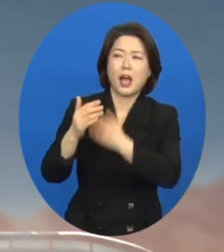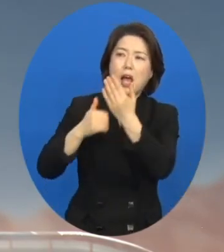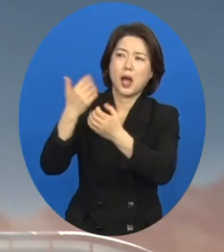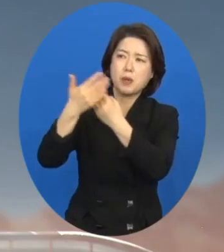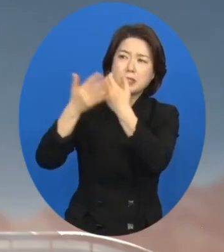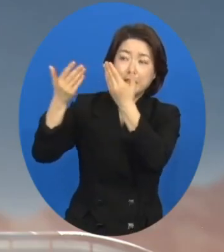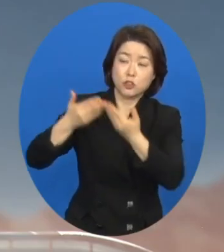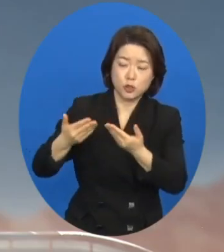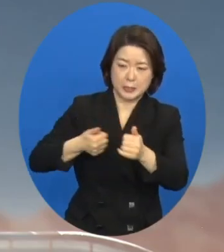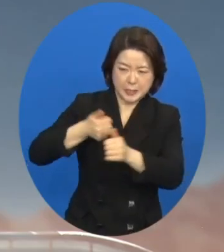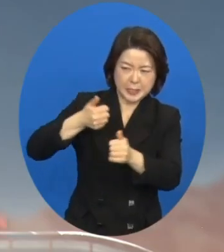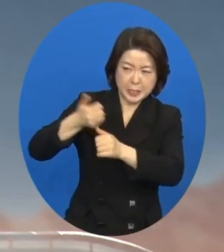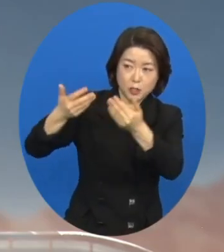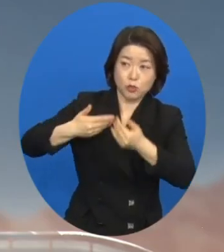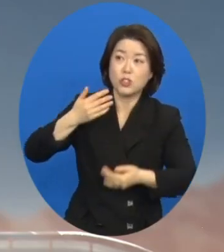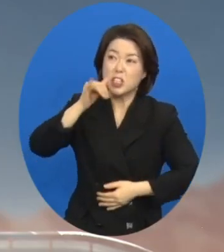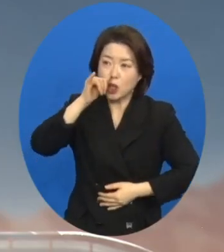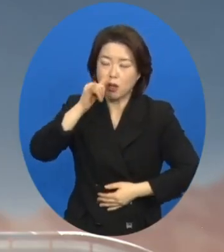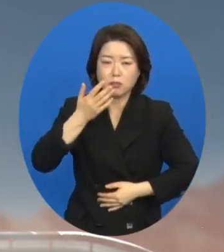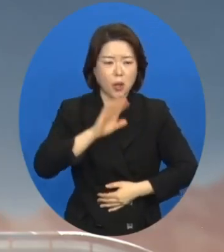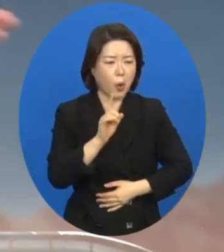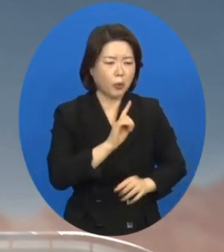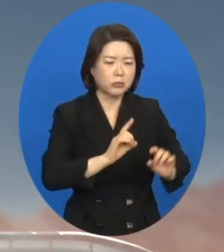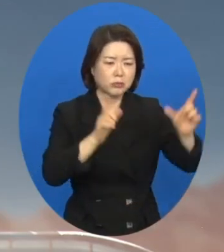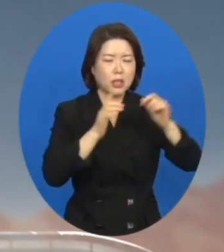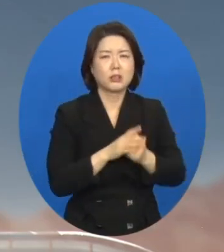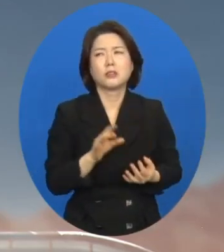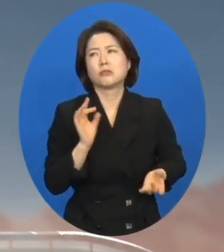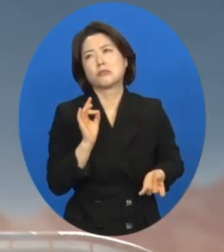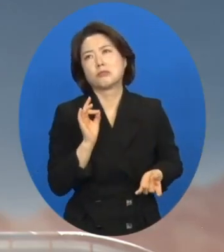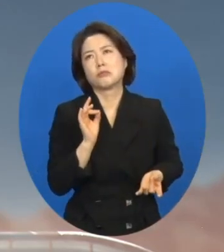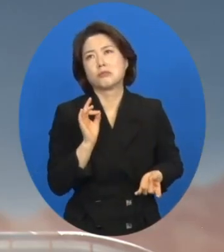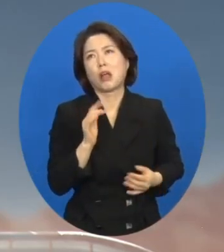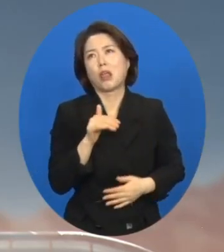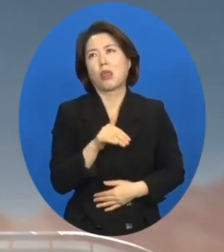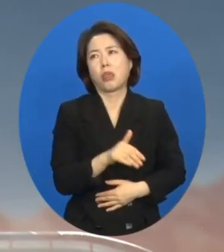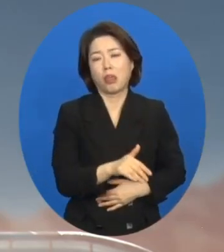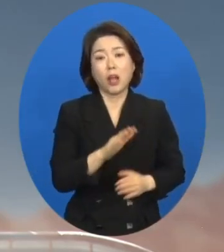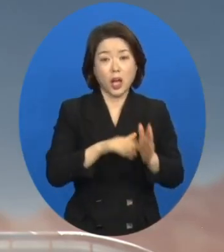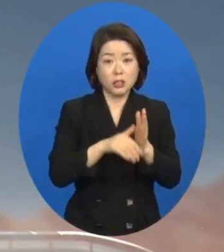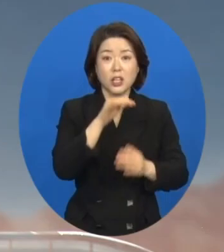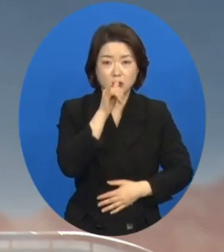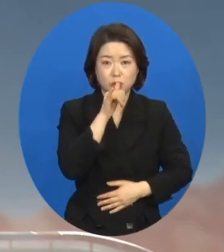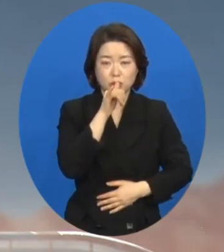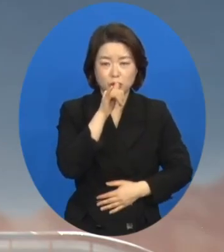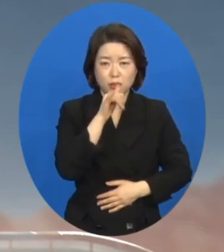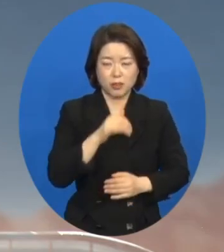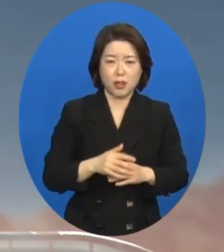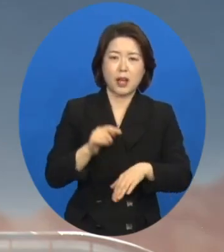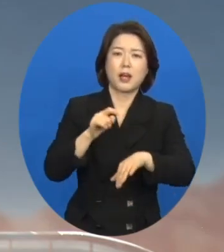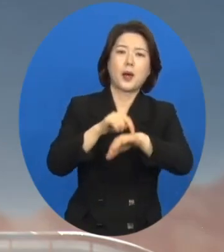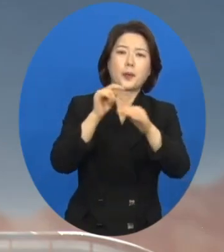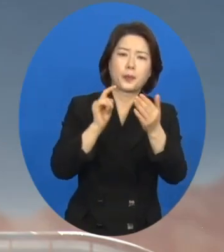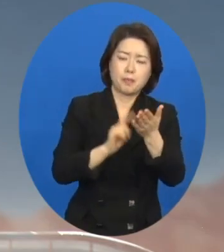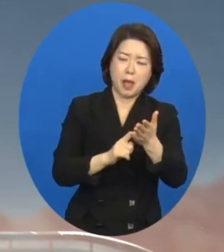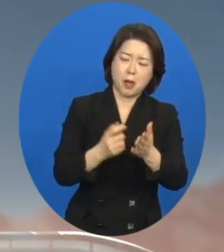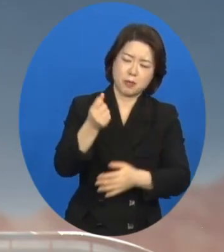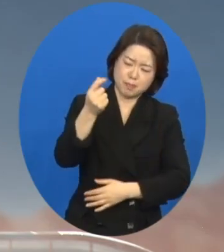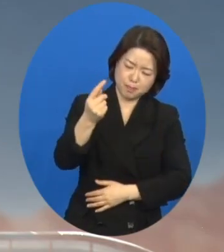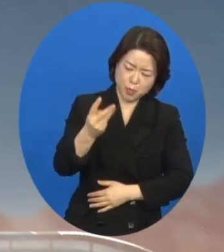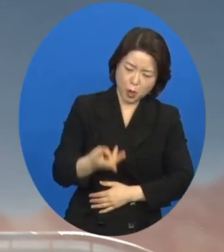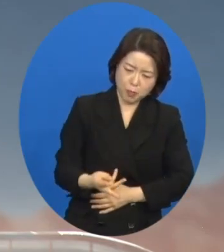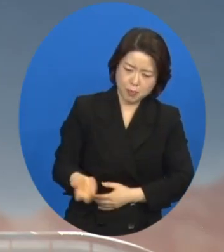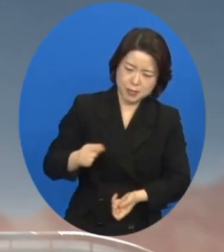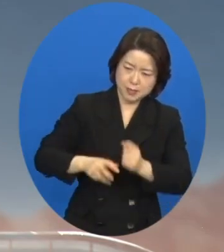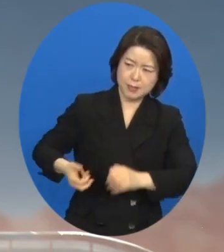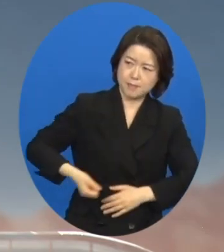주셔서 이기게 하셨지만 어떤 날은 정말 꼼짝할 수 없는 그런 시기가 있었습니다. 그래서 마음으로 몇 번이나 짐을 쌌는지